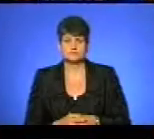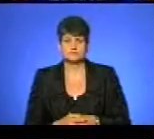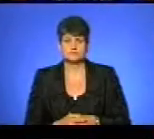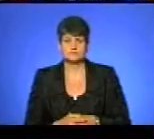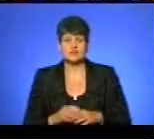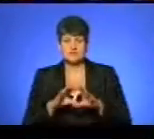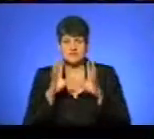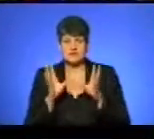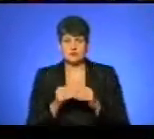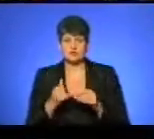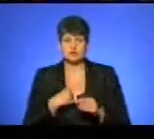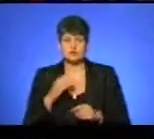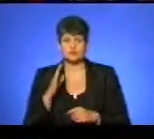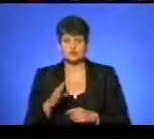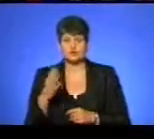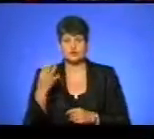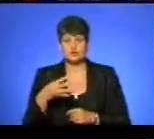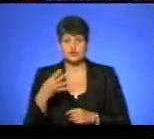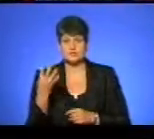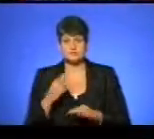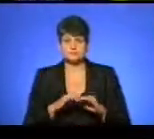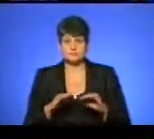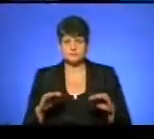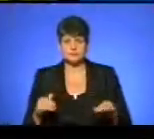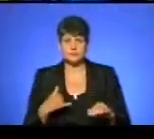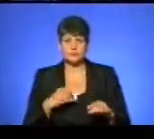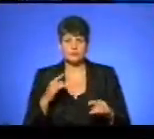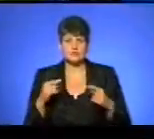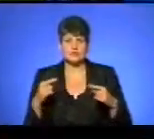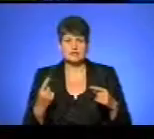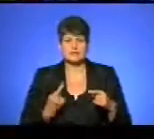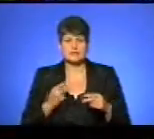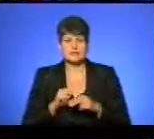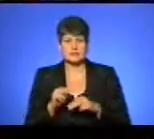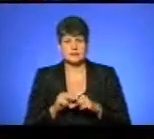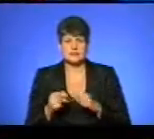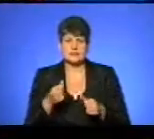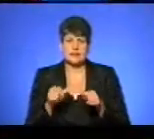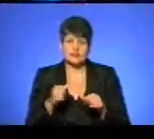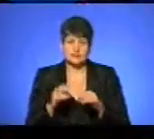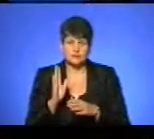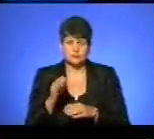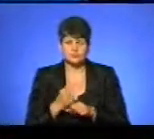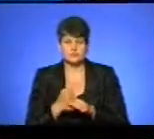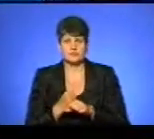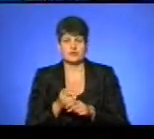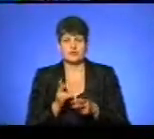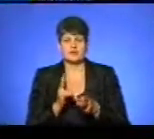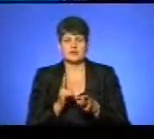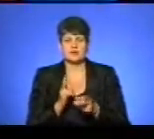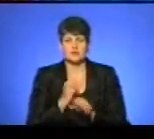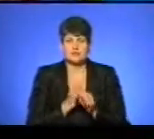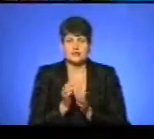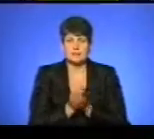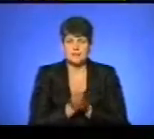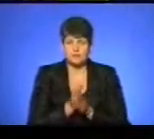В загальному в нас буде 44 дітей, в нас будуть різні майстер-класи. Це і з глиною будуть вироби, і варіння мила, і